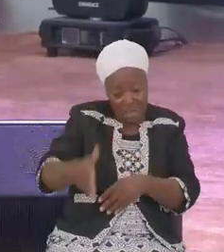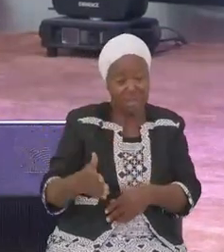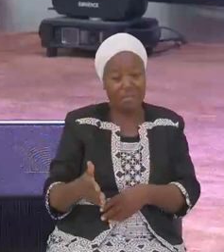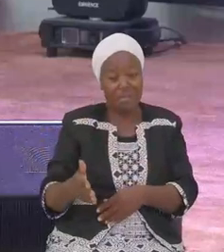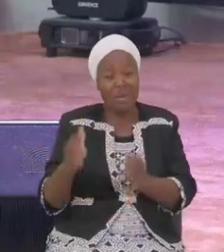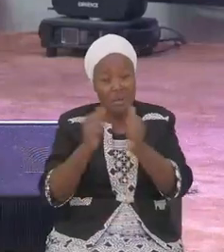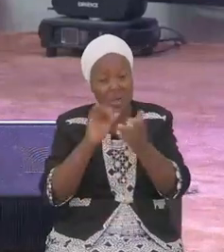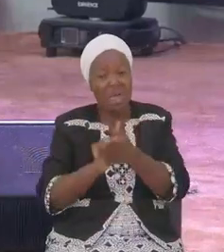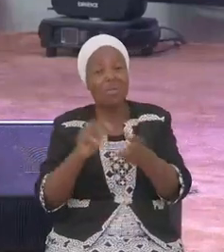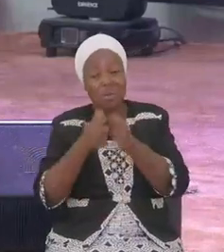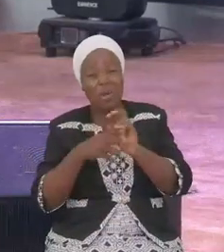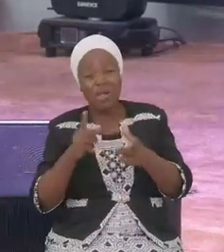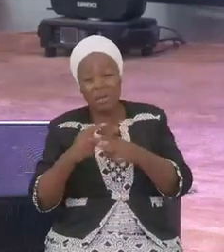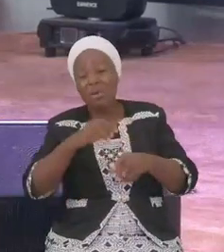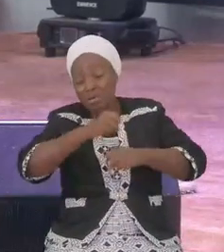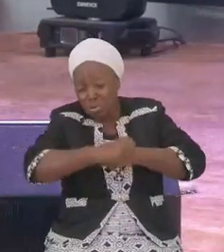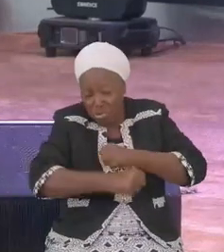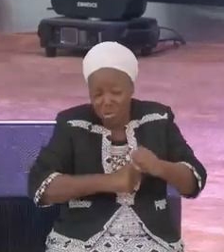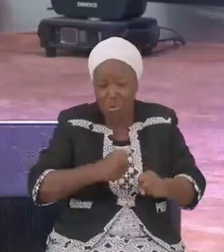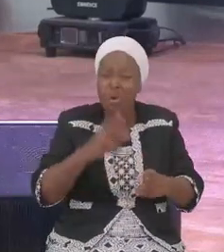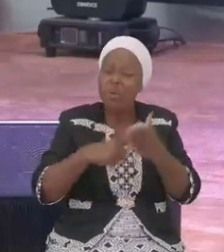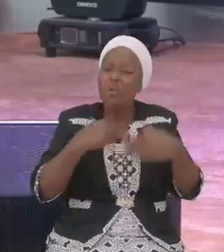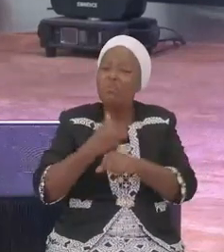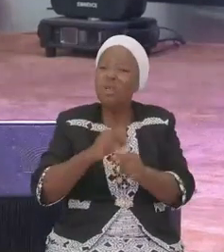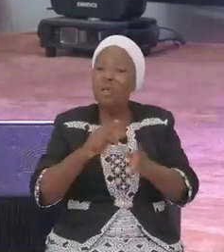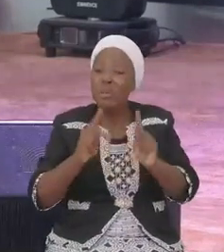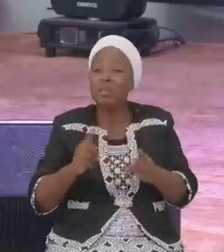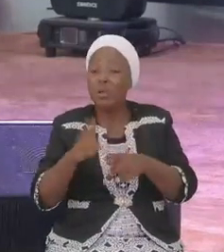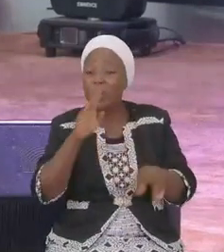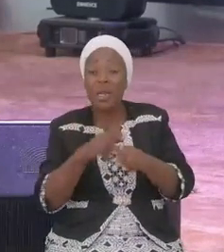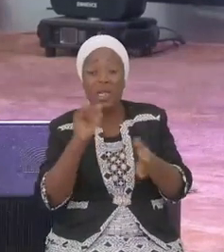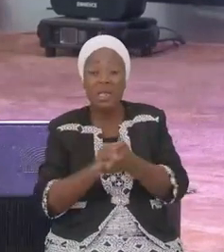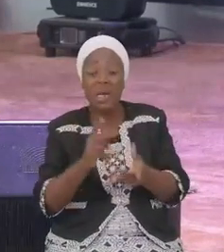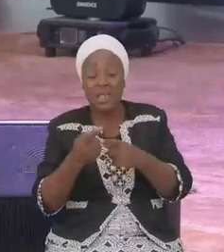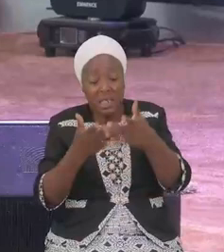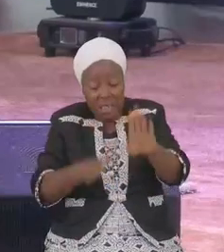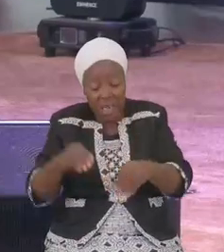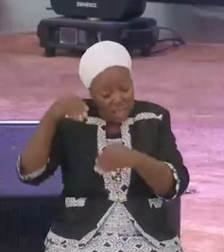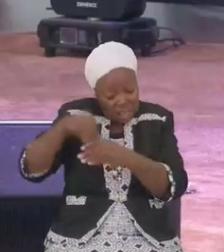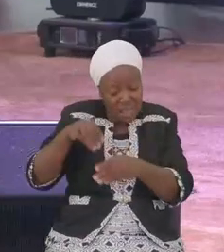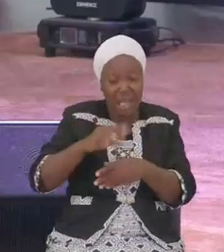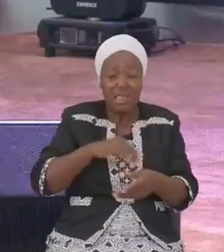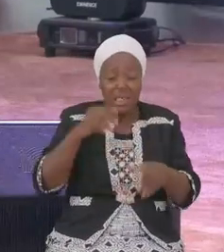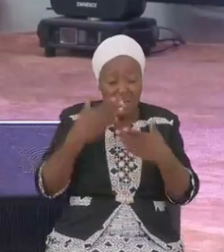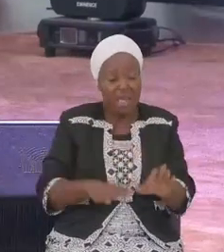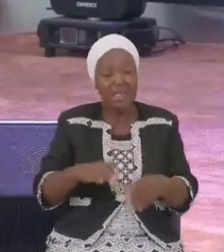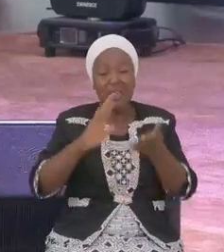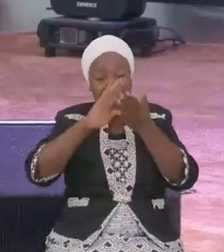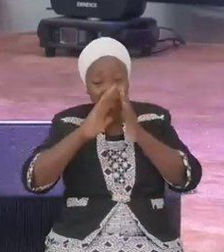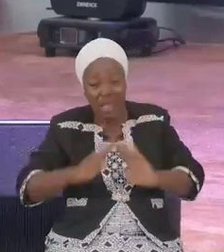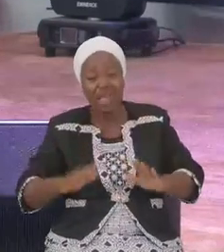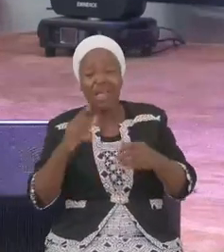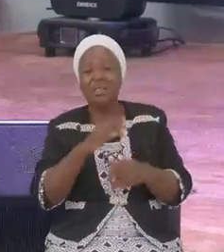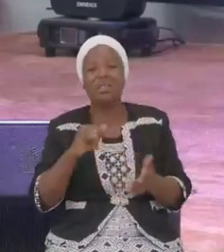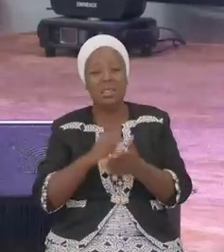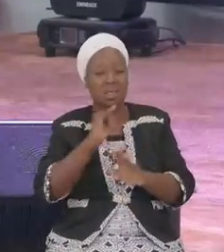là-bas, tu souffres. Qu'est-ce qui fait qu'une personne demeure de cette demeure et dans ce niveau et à ce niveau et